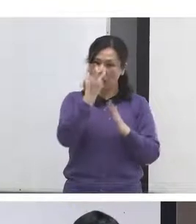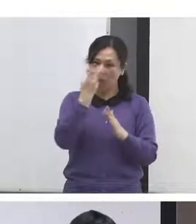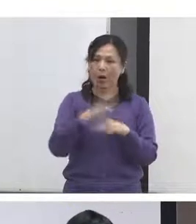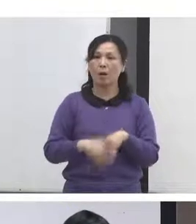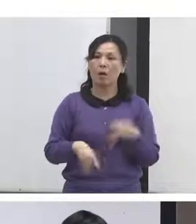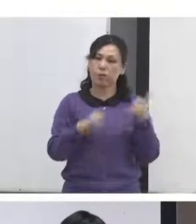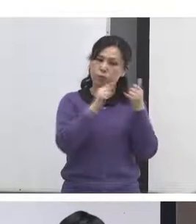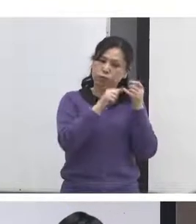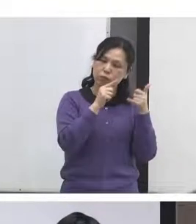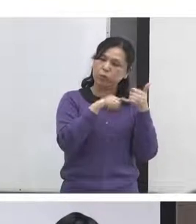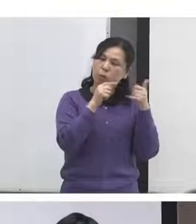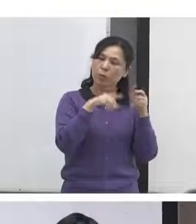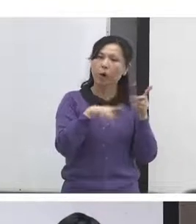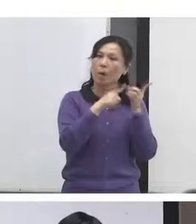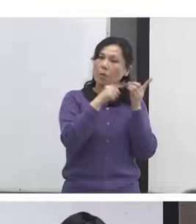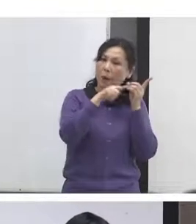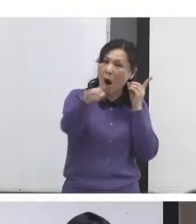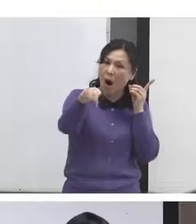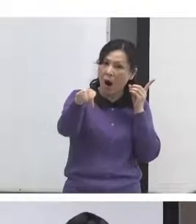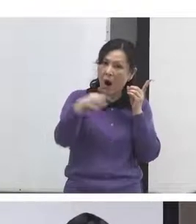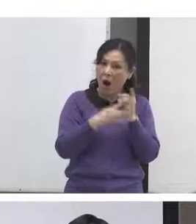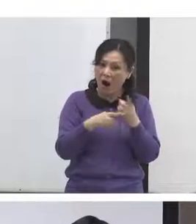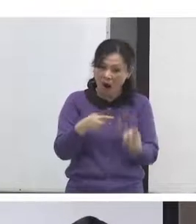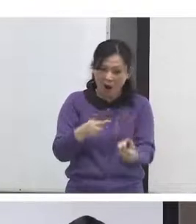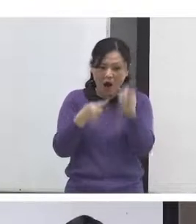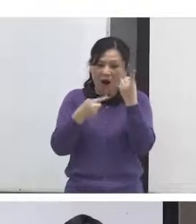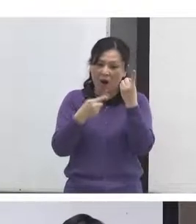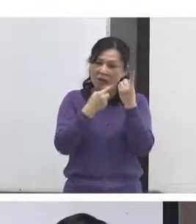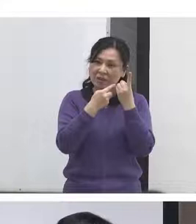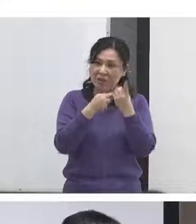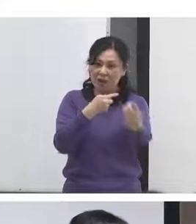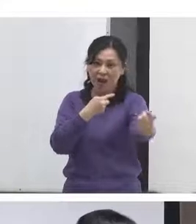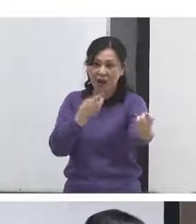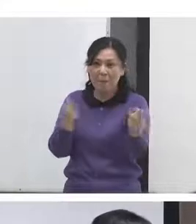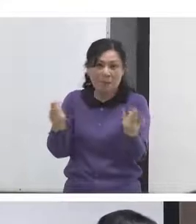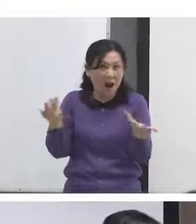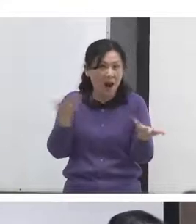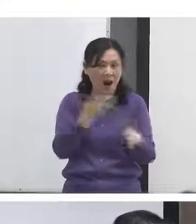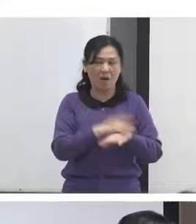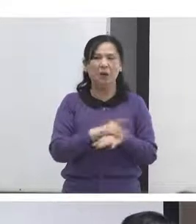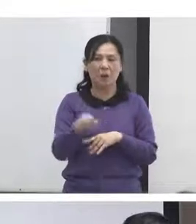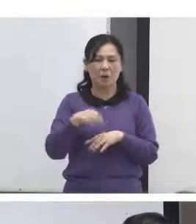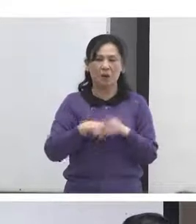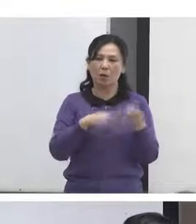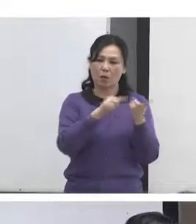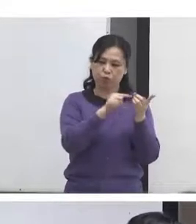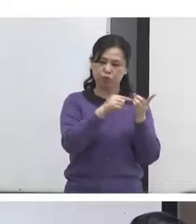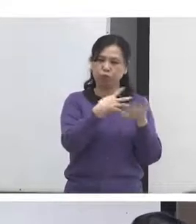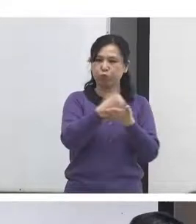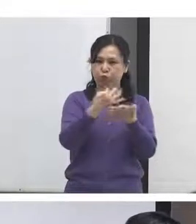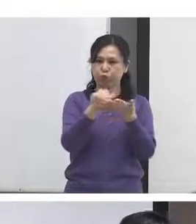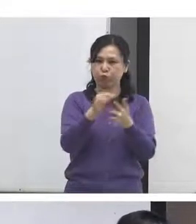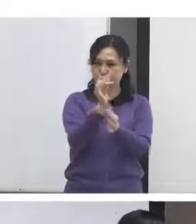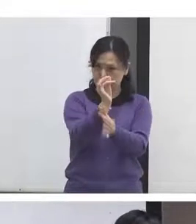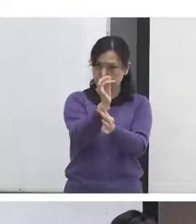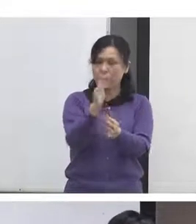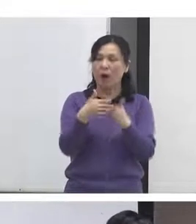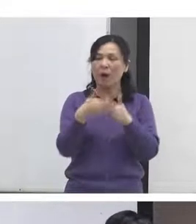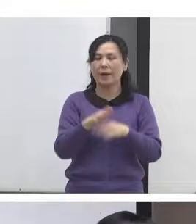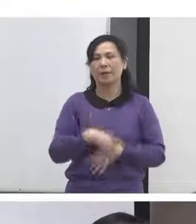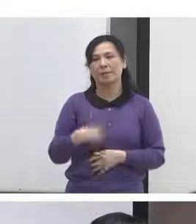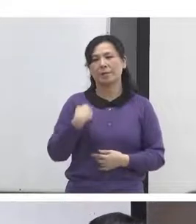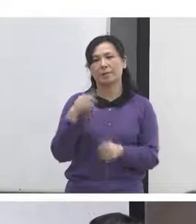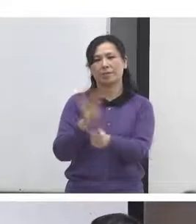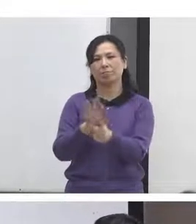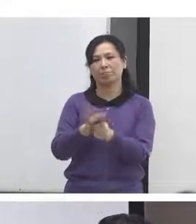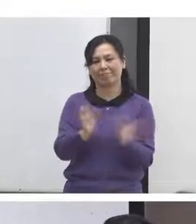知，还有一个叫电子围篱，就是确定你的手机没有离开你基地范围，所以他需要一个精准的手机号码，所以那时候我也是协助清理